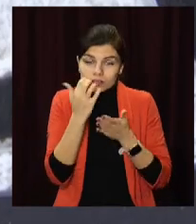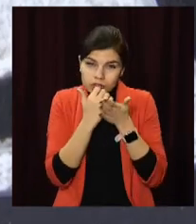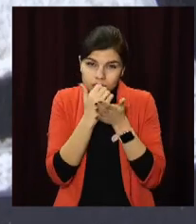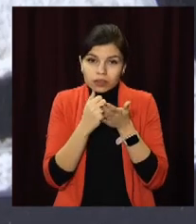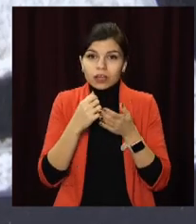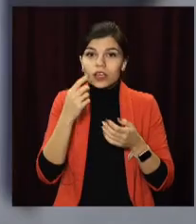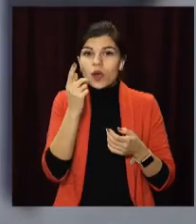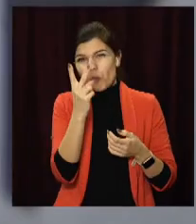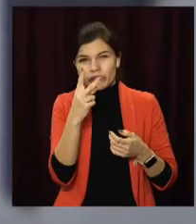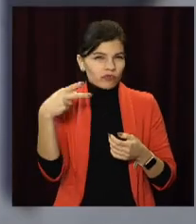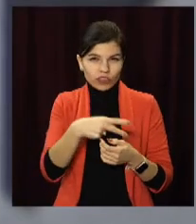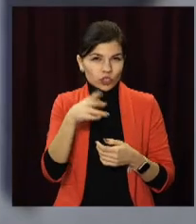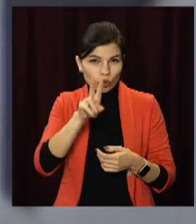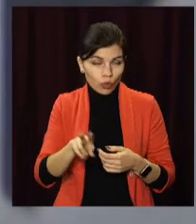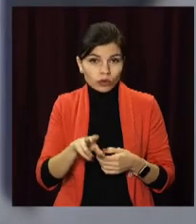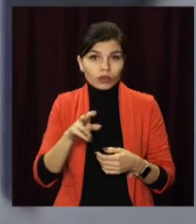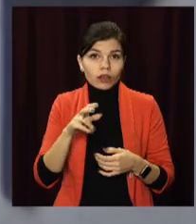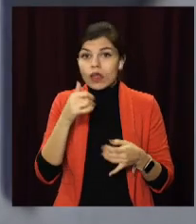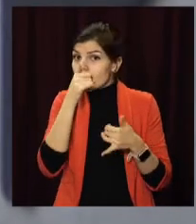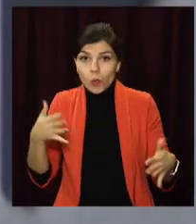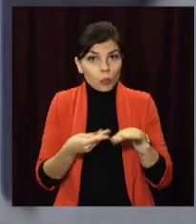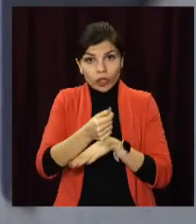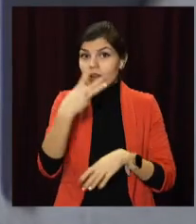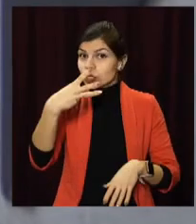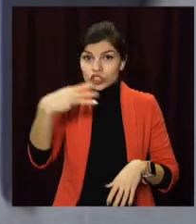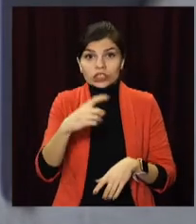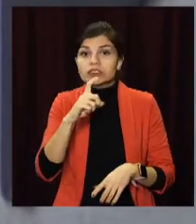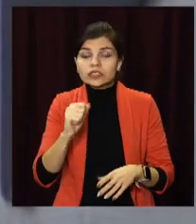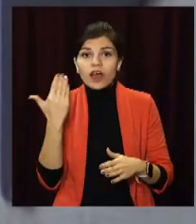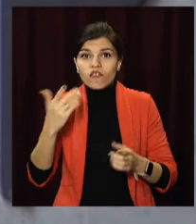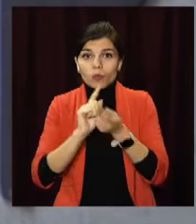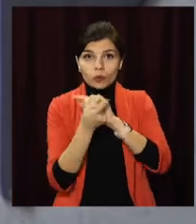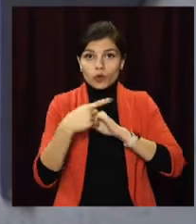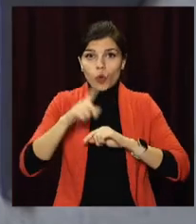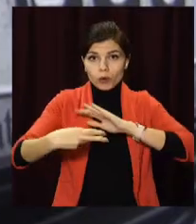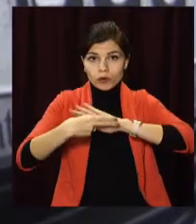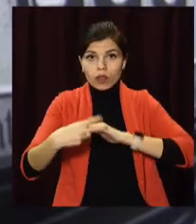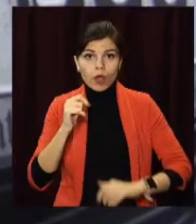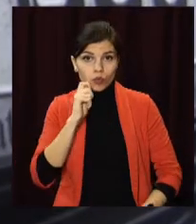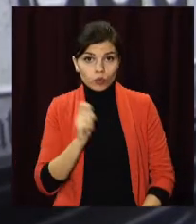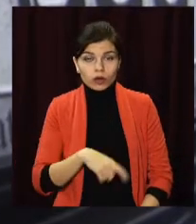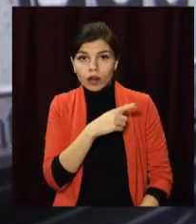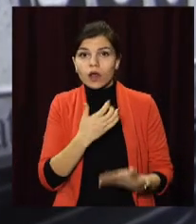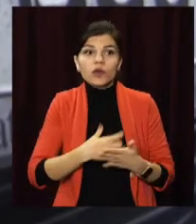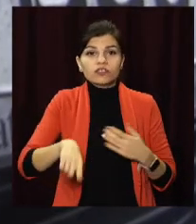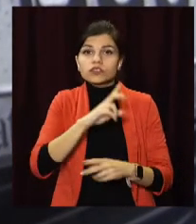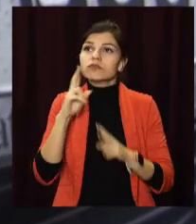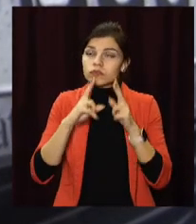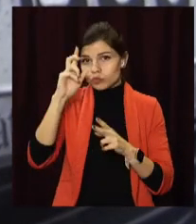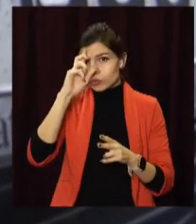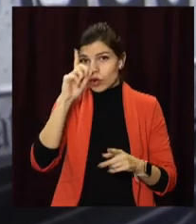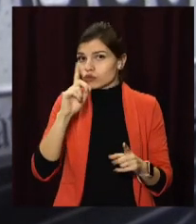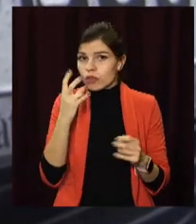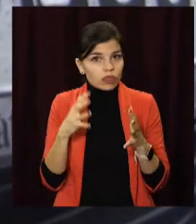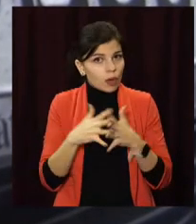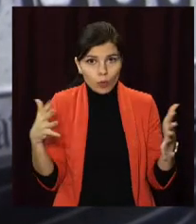євробляху 1,5-2 тисячі доларів, не може платити 3 за її розмитнення. Тож євробляхери вимагають від влади, аби воно було